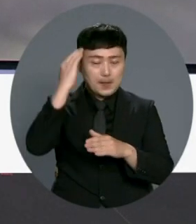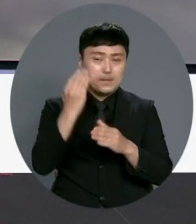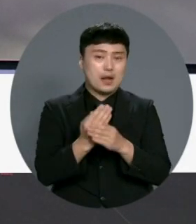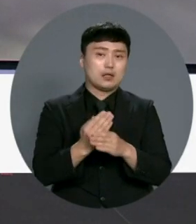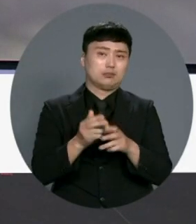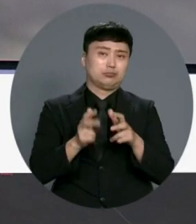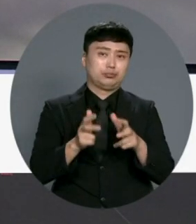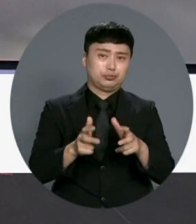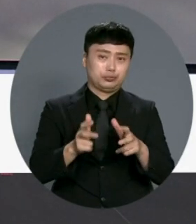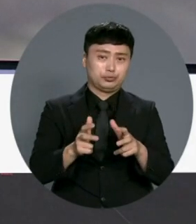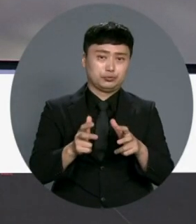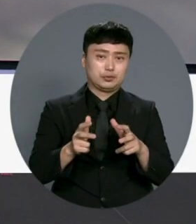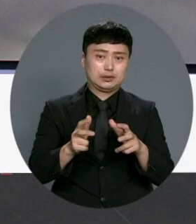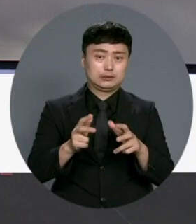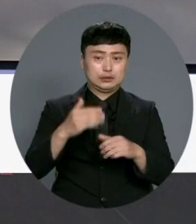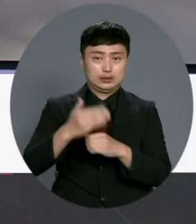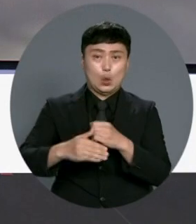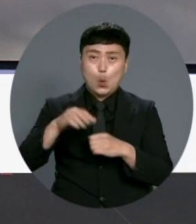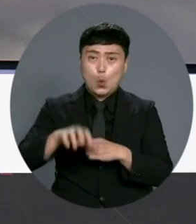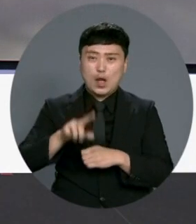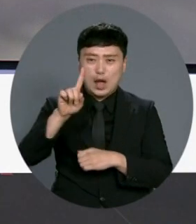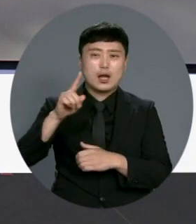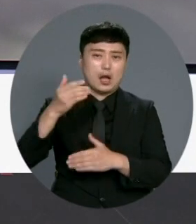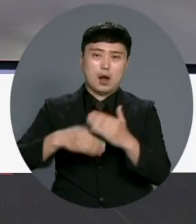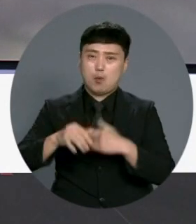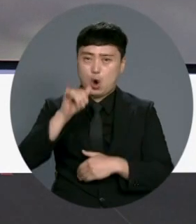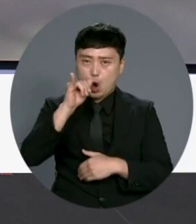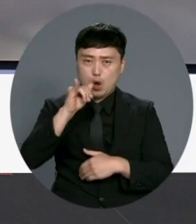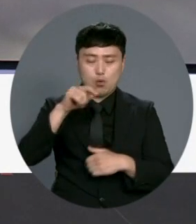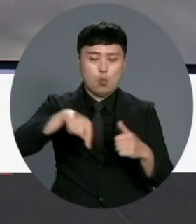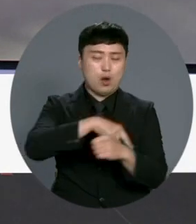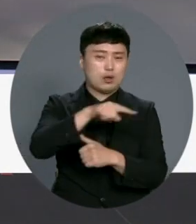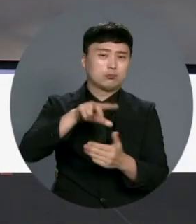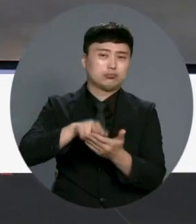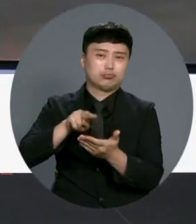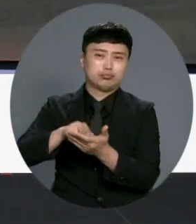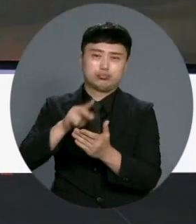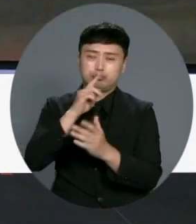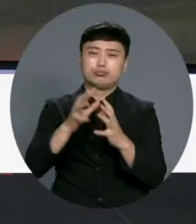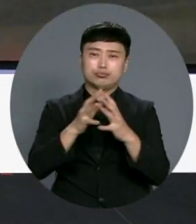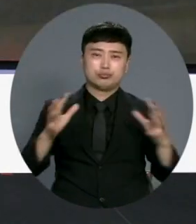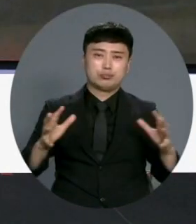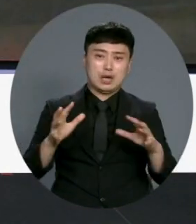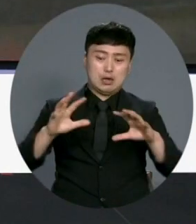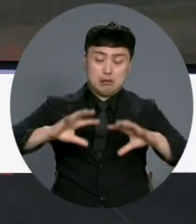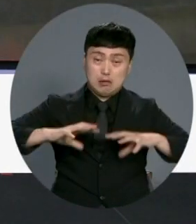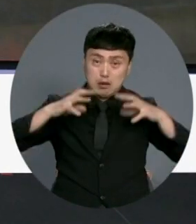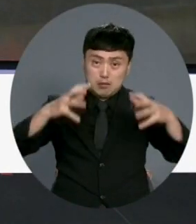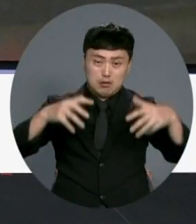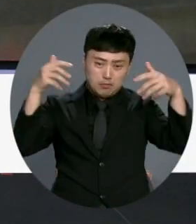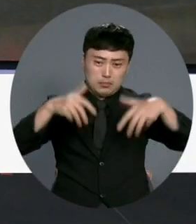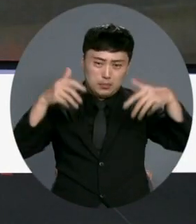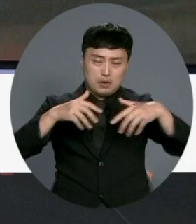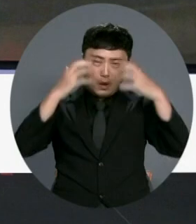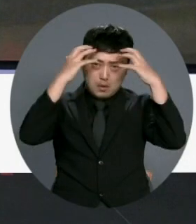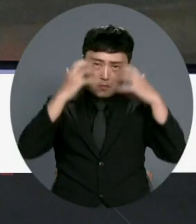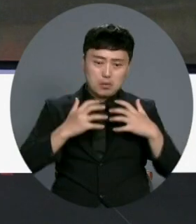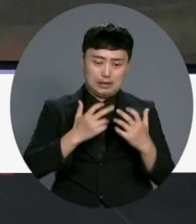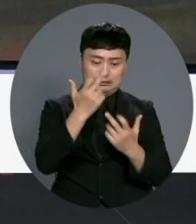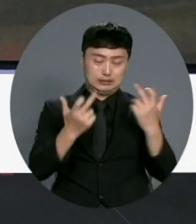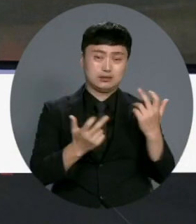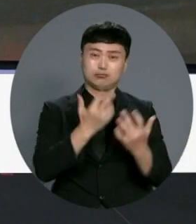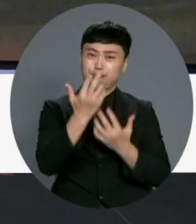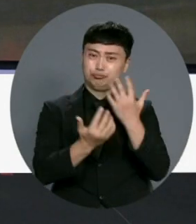남아 여러 환경 문제를 일으켜왔다는 지적을 받아왔습니다. 전 세계가 기록적인 홍수와 폭염, 심각한 산불